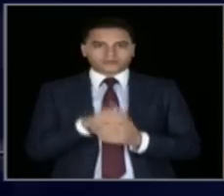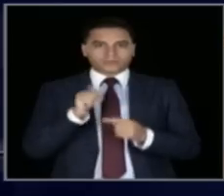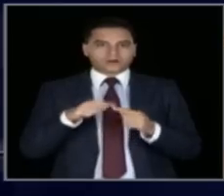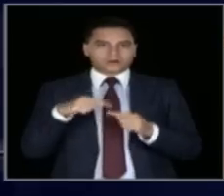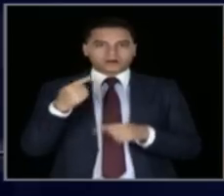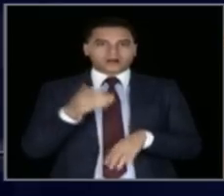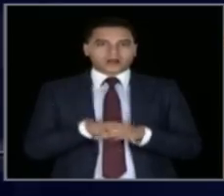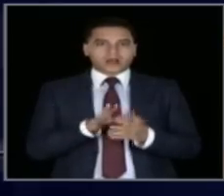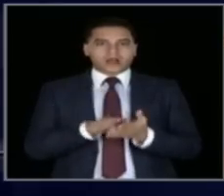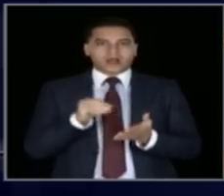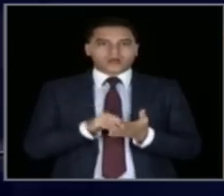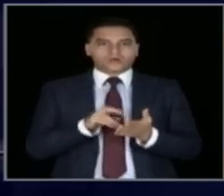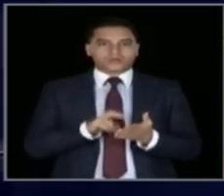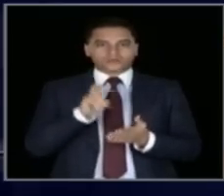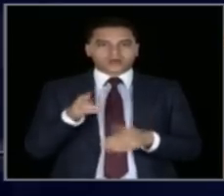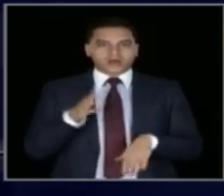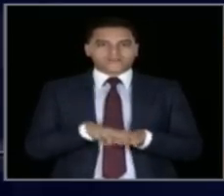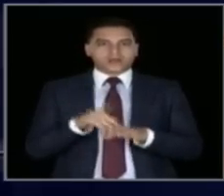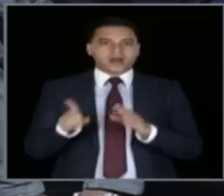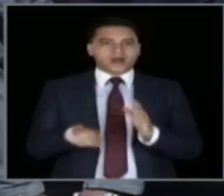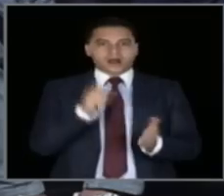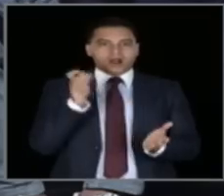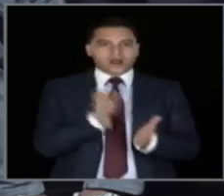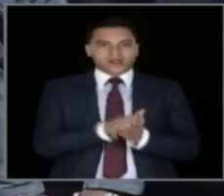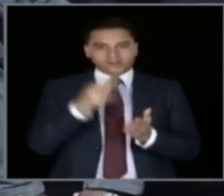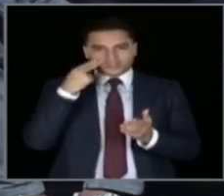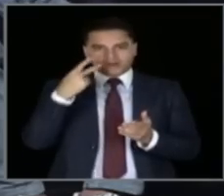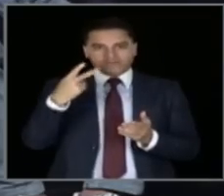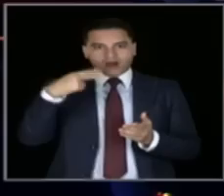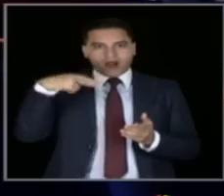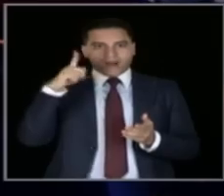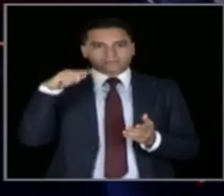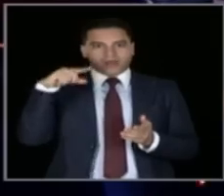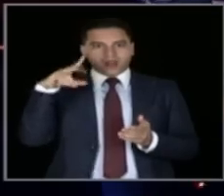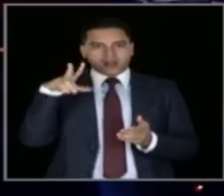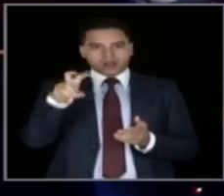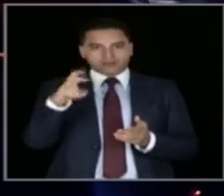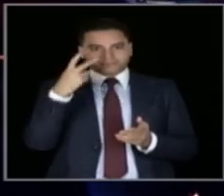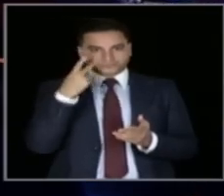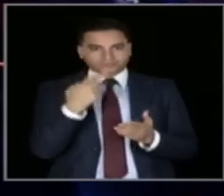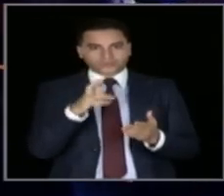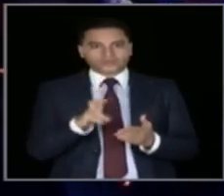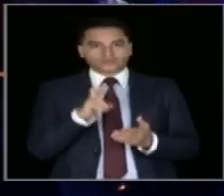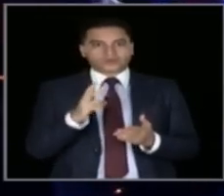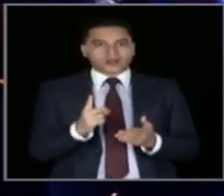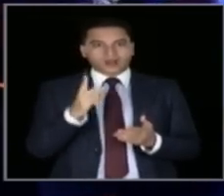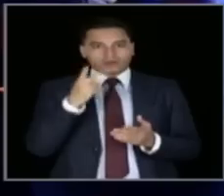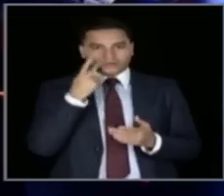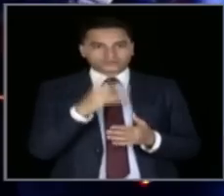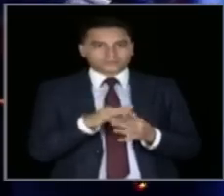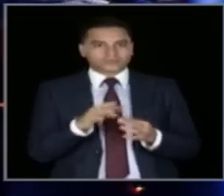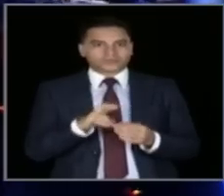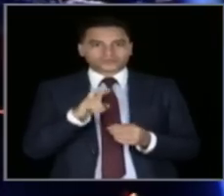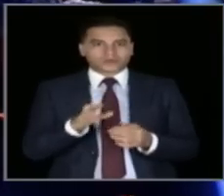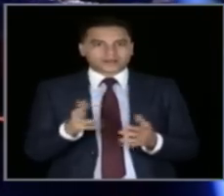ودلوقتي مع اول سؤال في عجله الحظ، عبد الله اتفضل. يا عبد الله هنشوف عبد الله والسؤال الاول وموضوع